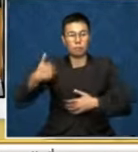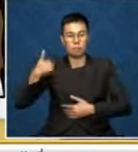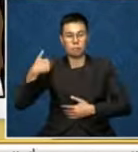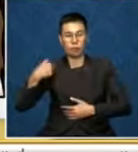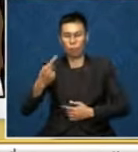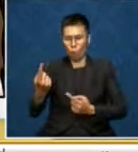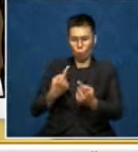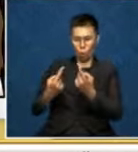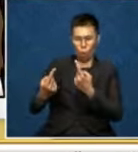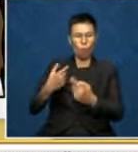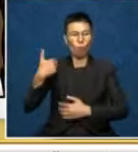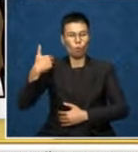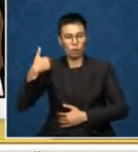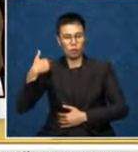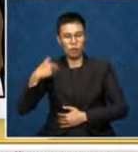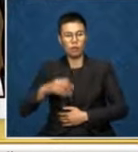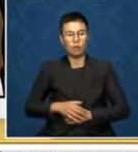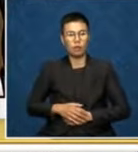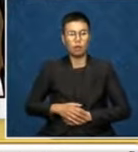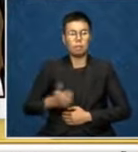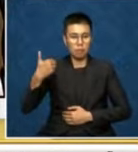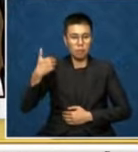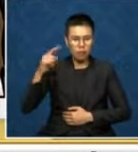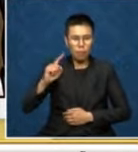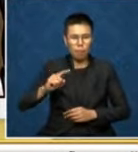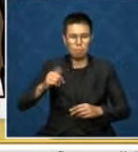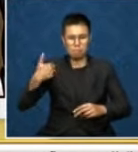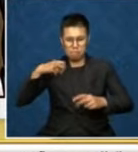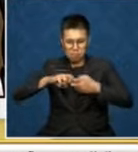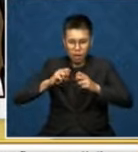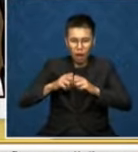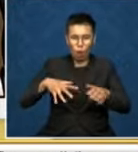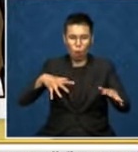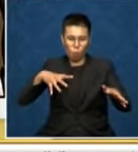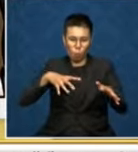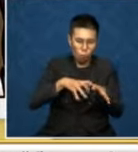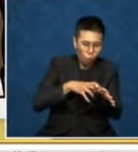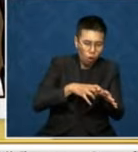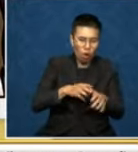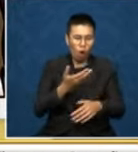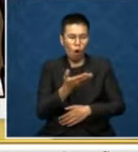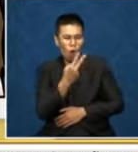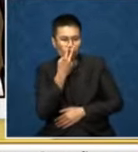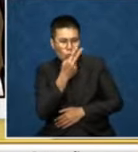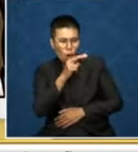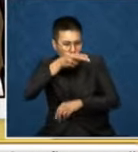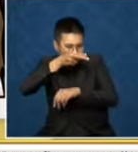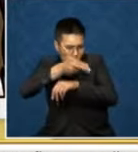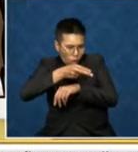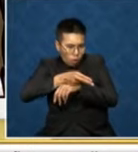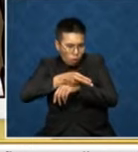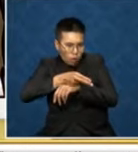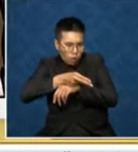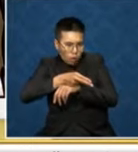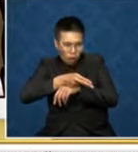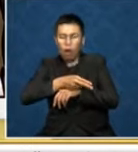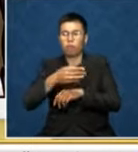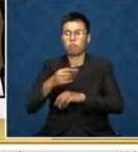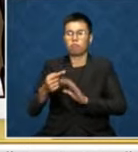เรียนจากพี่น้องประชาชนในพื้นที่ว่าพอเกิดอุบัติเหตุในพื้นที่ขอดูกล้องวงจรปิดเทศบาลก็แจ้งว่ากล้